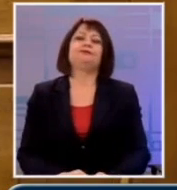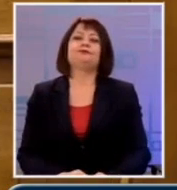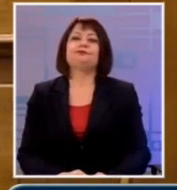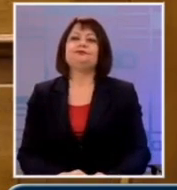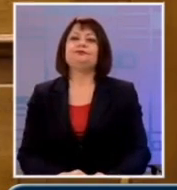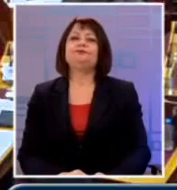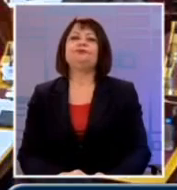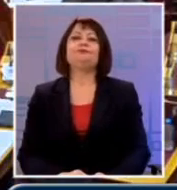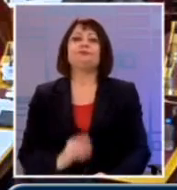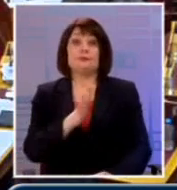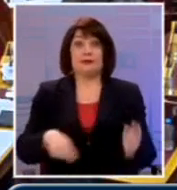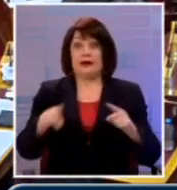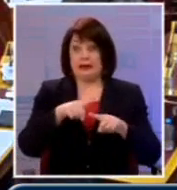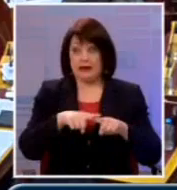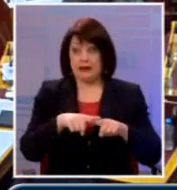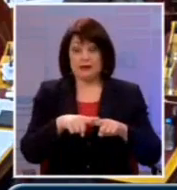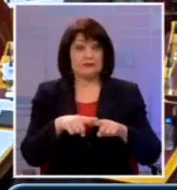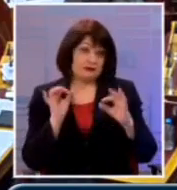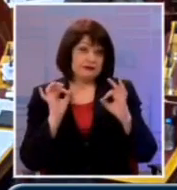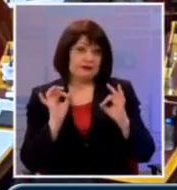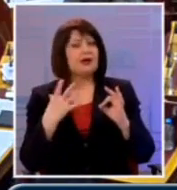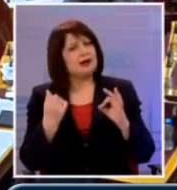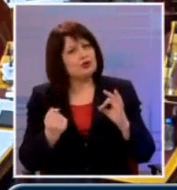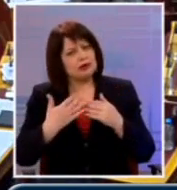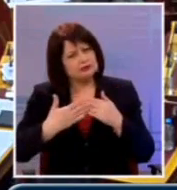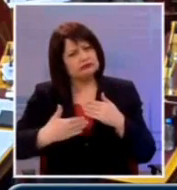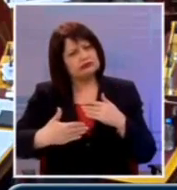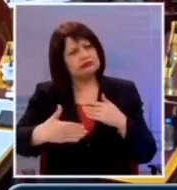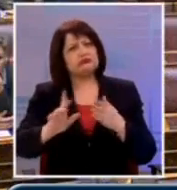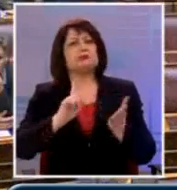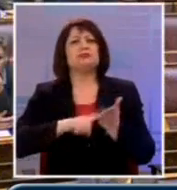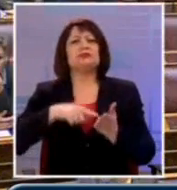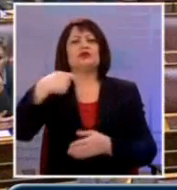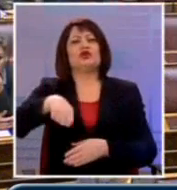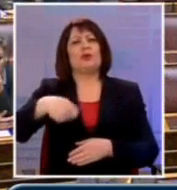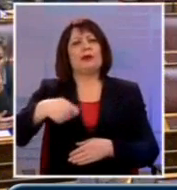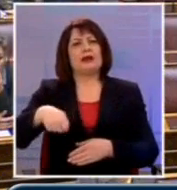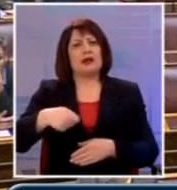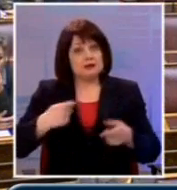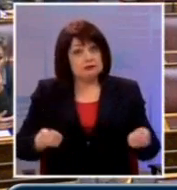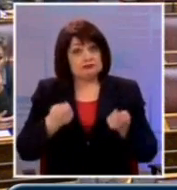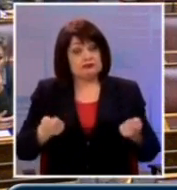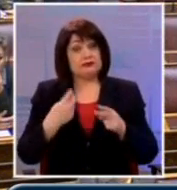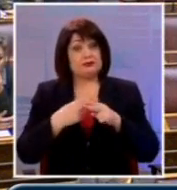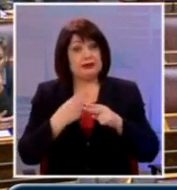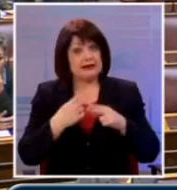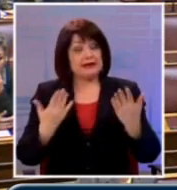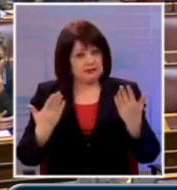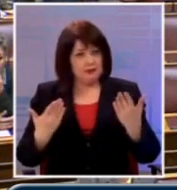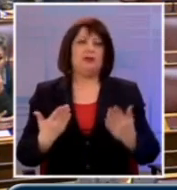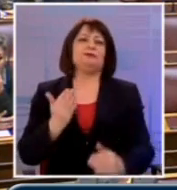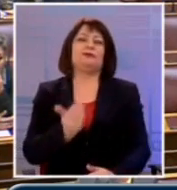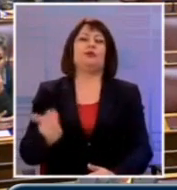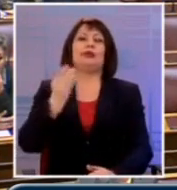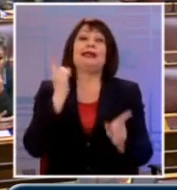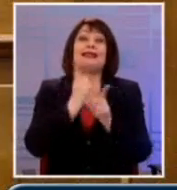Βέβαια, στον ελληνικό χώρο είχαμε έκτοτε και άλλες νομικά σημαντικές εξελίξεις. Η μία ήταν ότι το ανώτατο